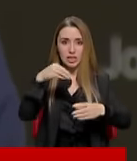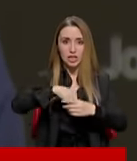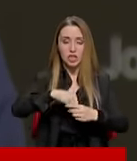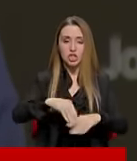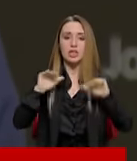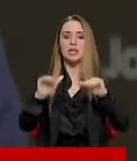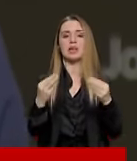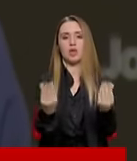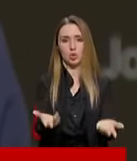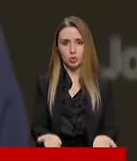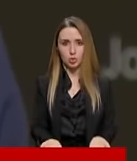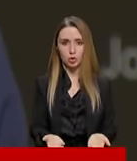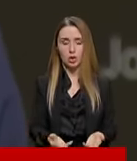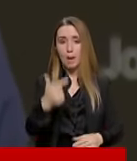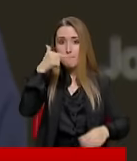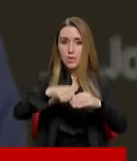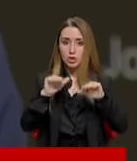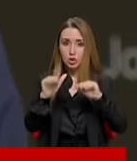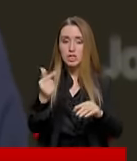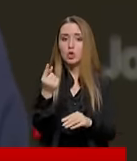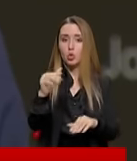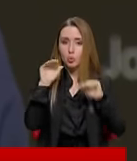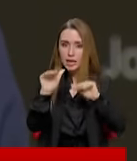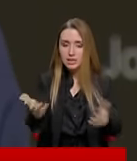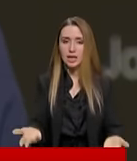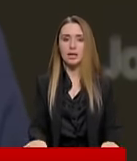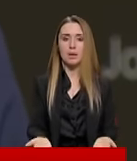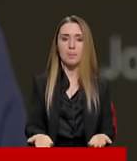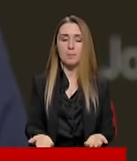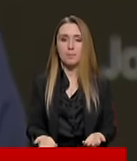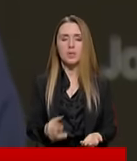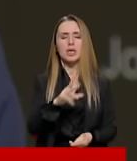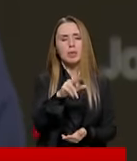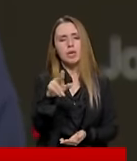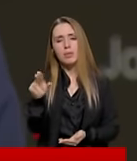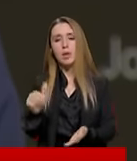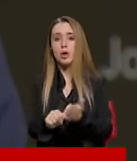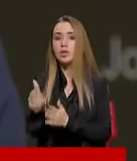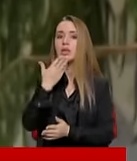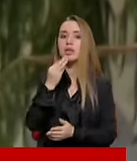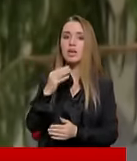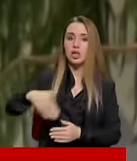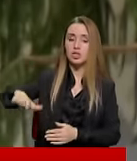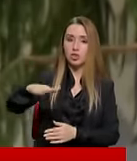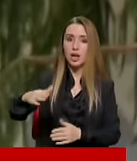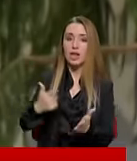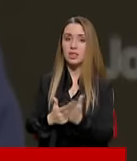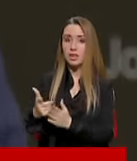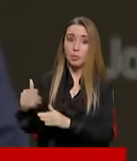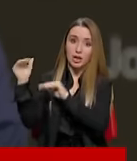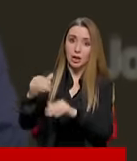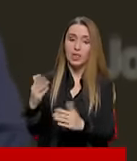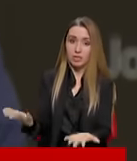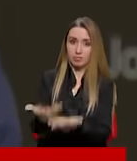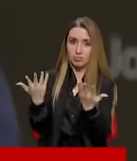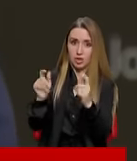her türlü desteğe veriyoruz mazot yardımı tohum yardımı Eee gibi bütün gençleri de bir yandan tarımda tutmak istiyorsunuz Tabii orada